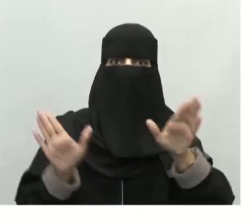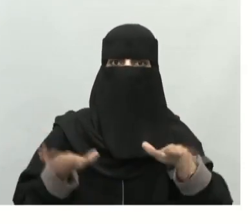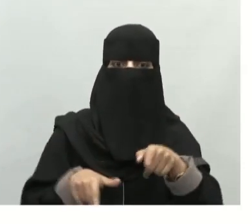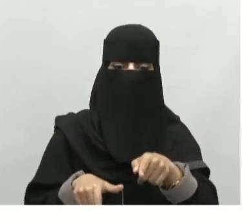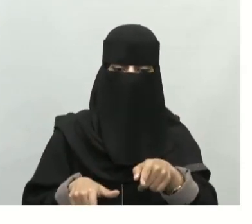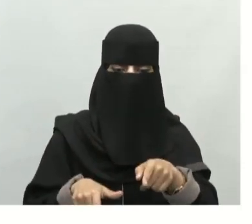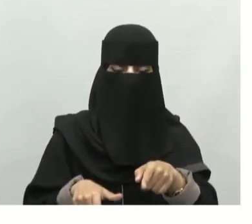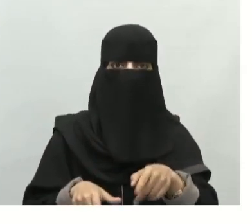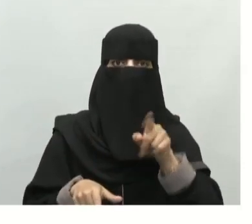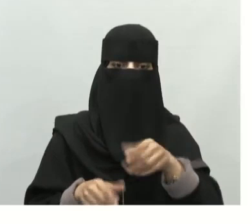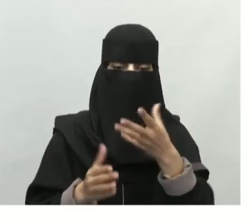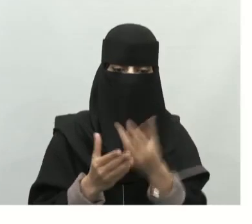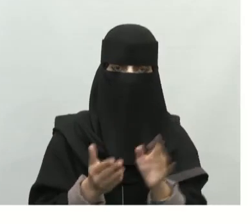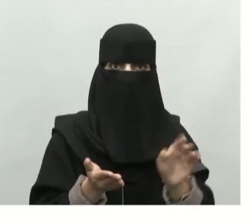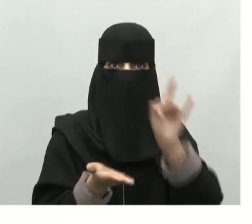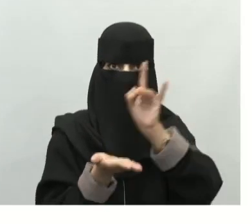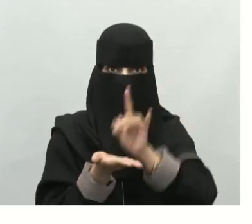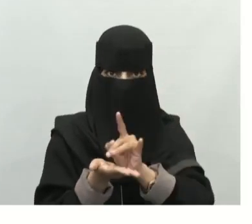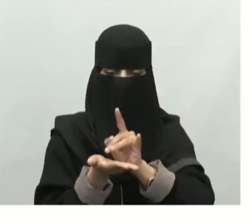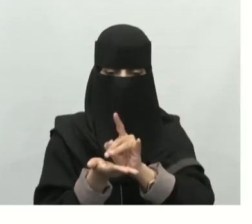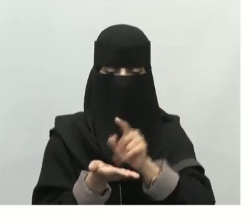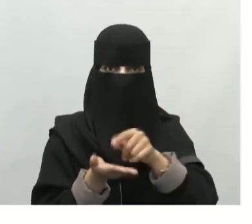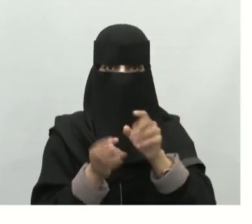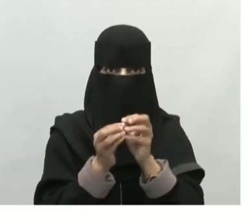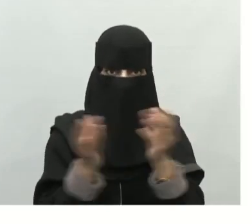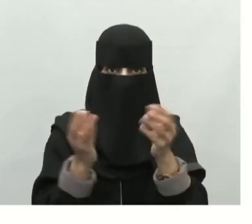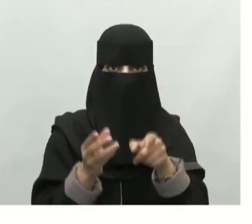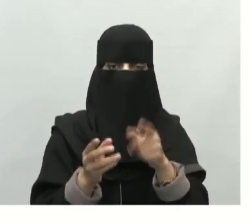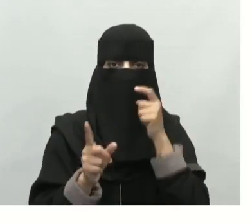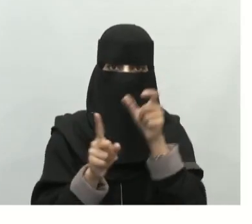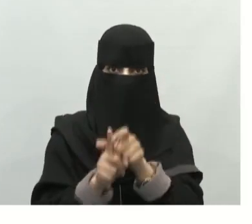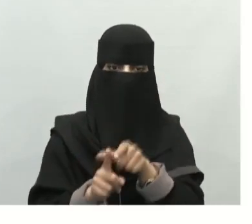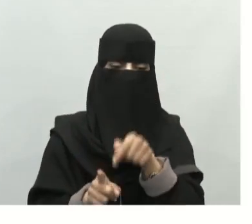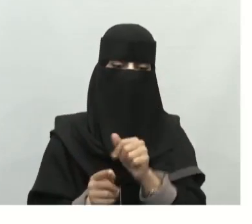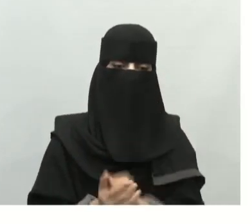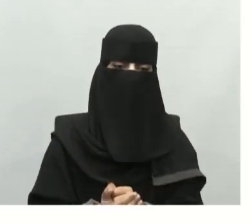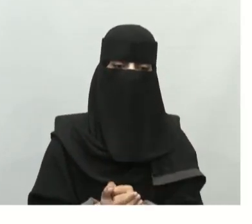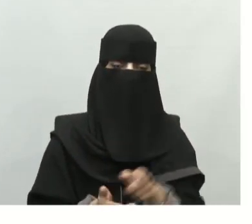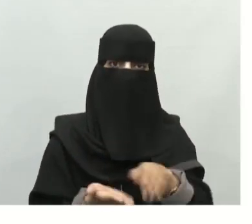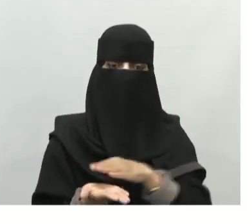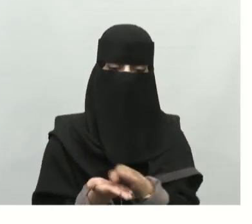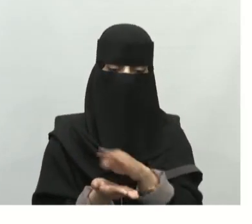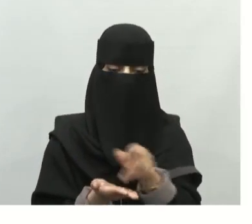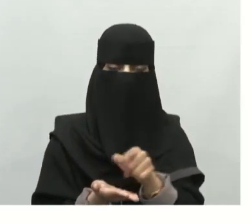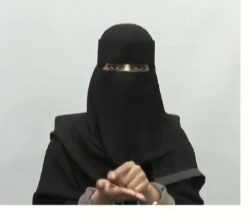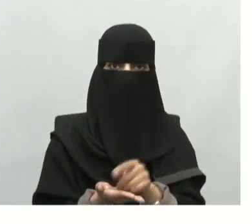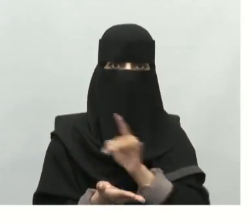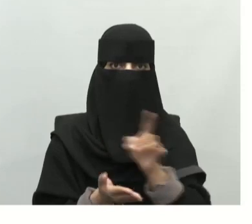الطيور كذلك على البيض حتى يفقص وتعتني به اما